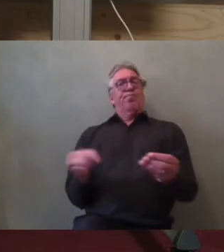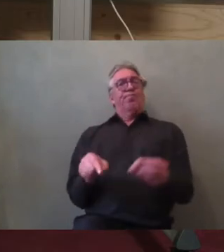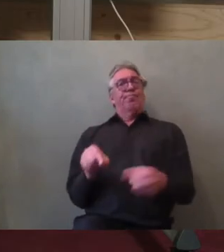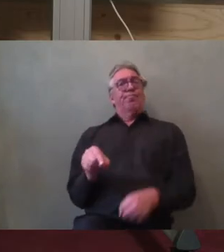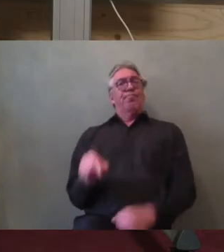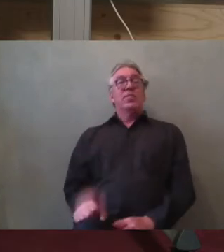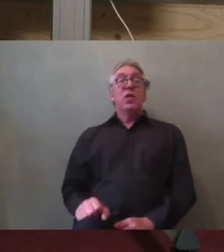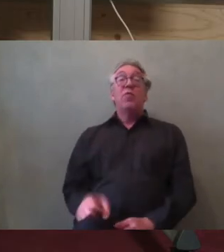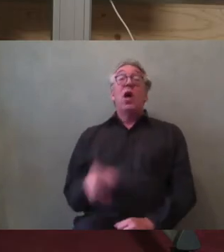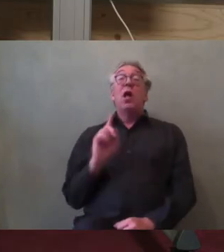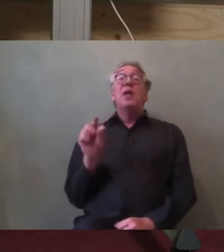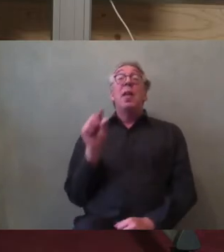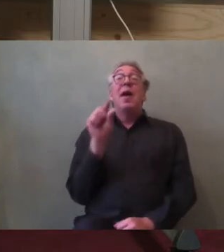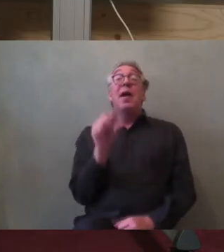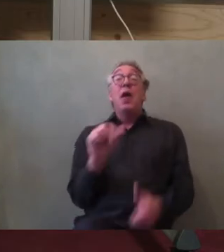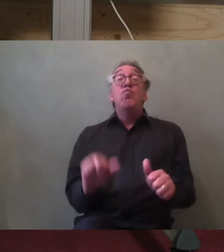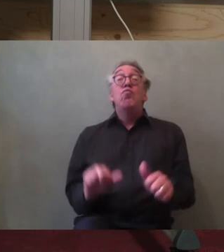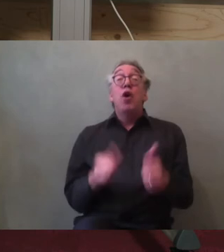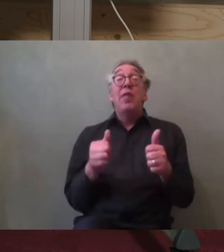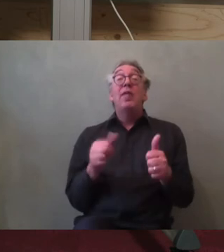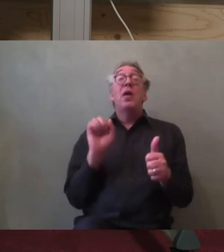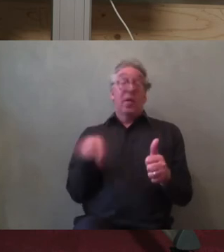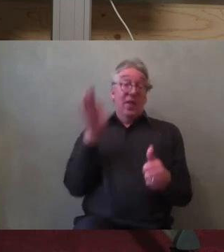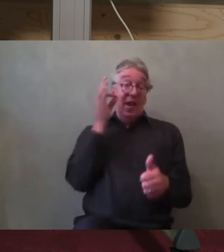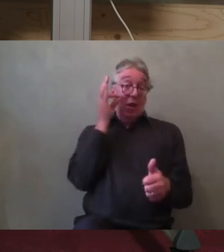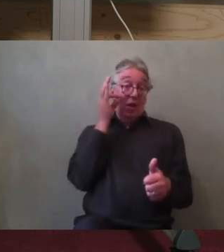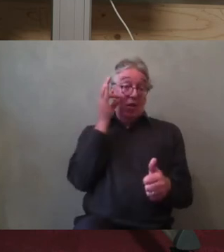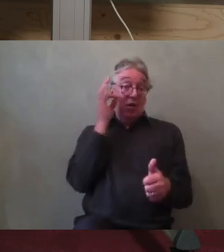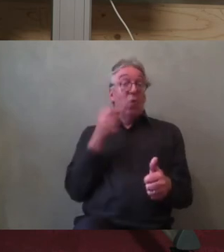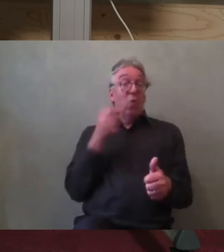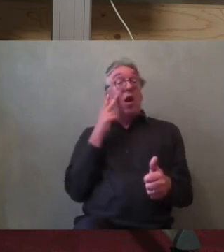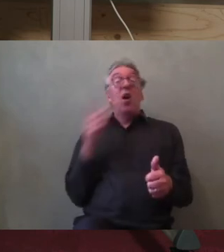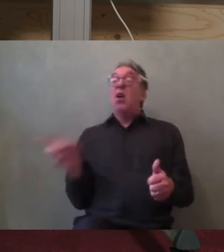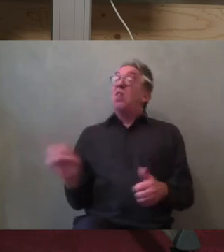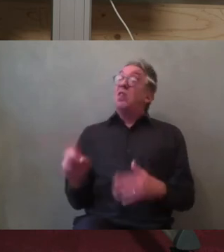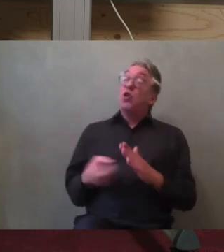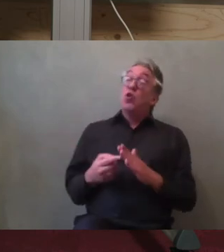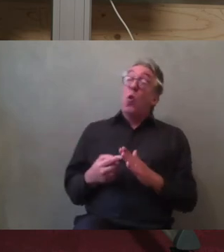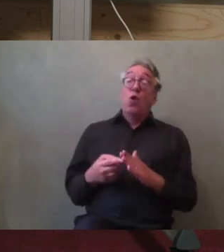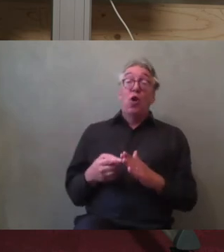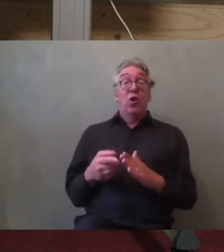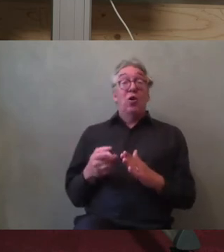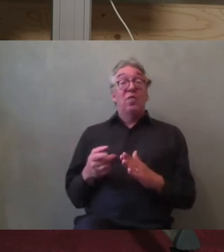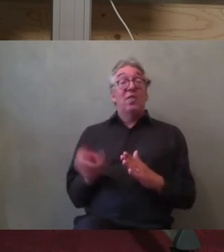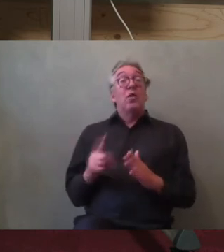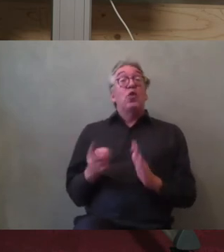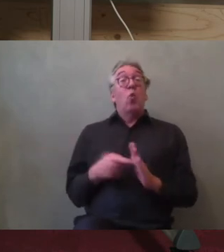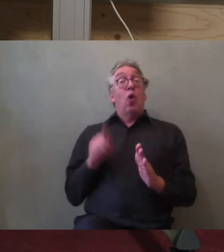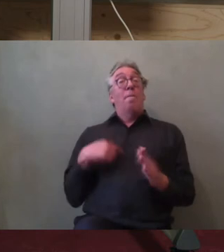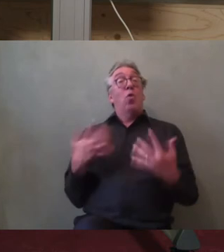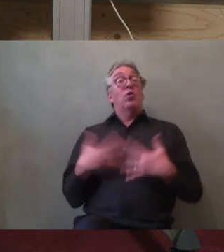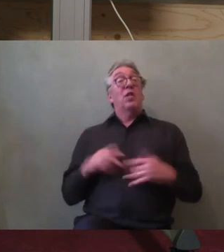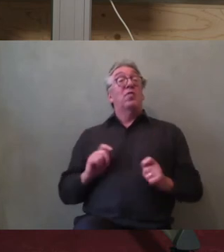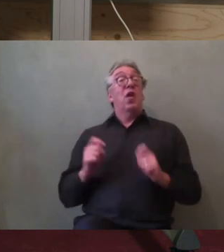namelijk klein begint, kun je daarvan leren en kun je ook kijken wat er voor nodig is binnen jouw organisatie om dit mogelijk te maken. Maar leer vooral ook van anderen.